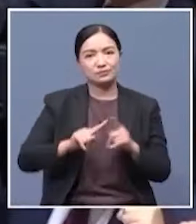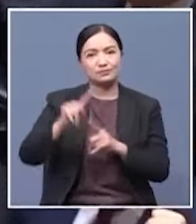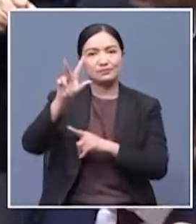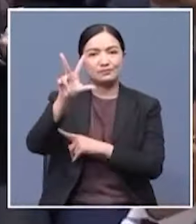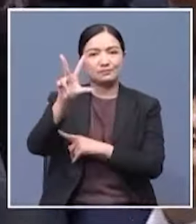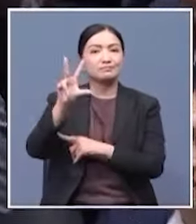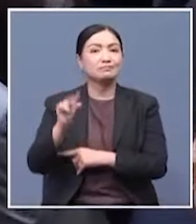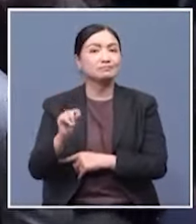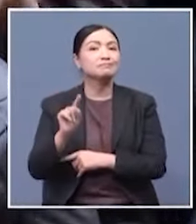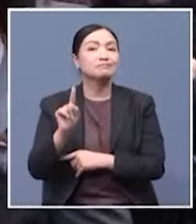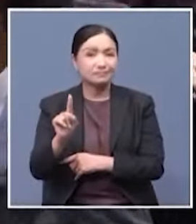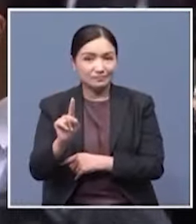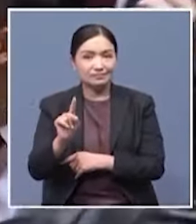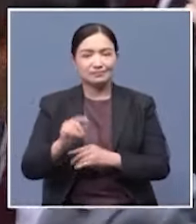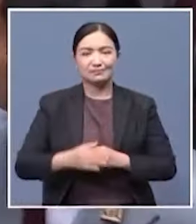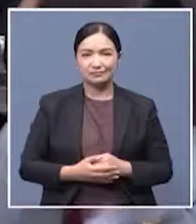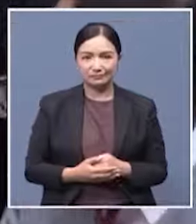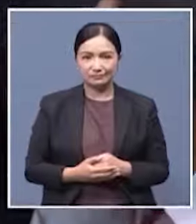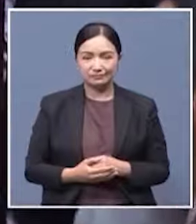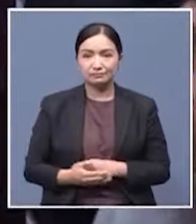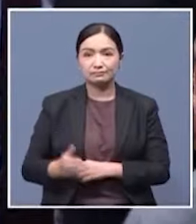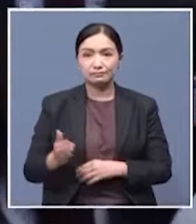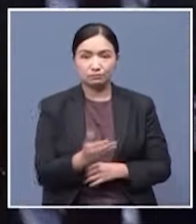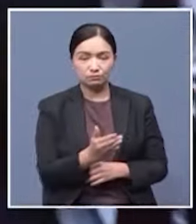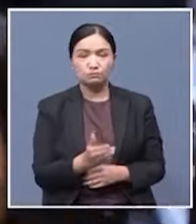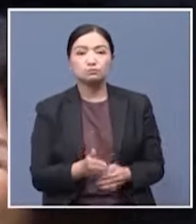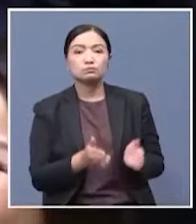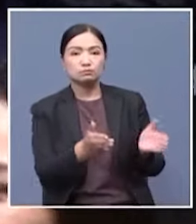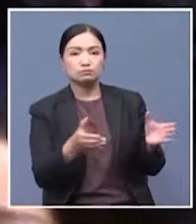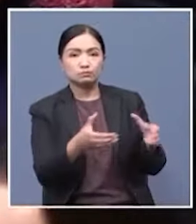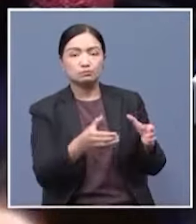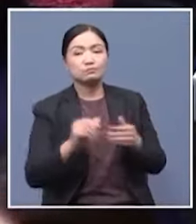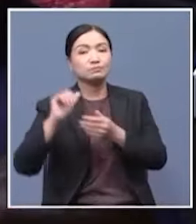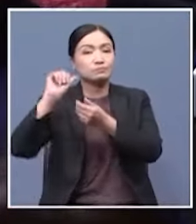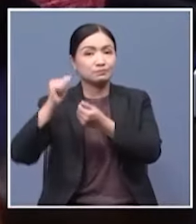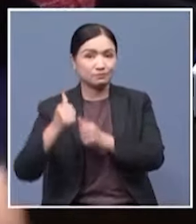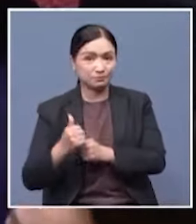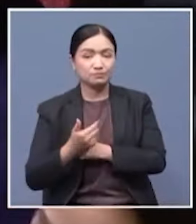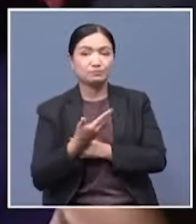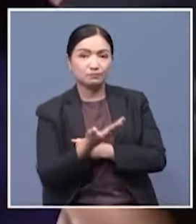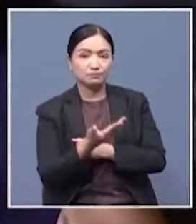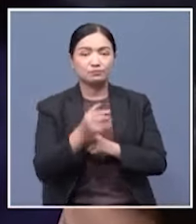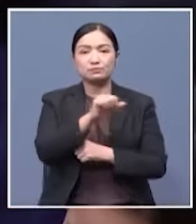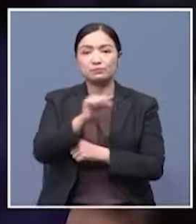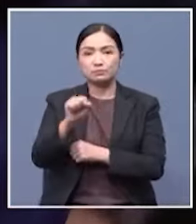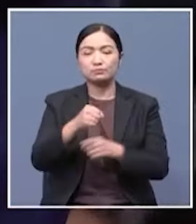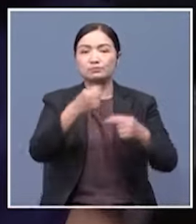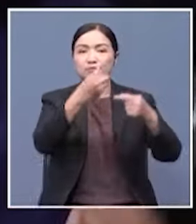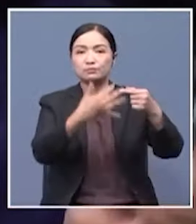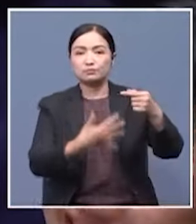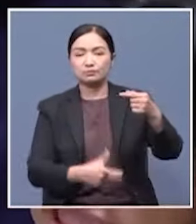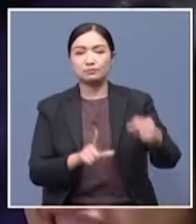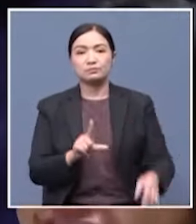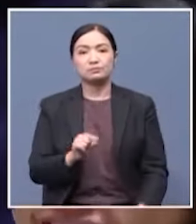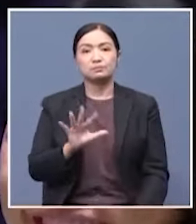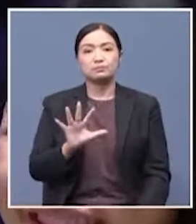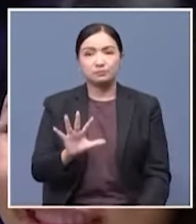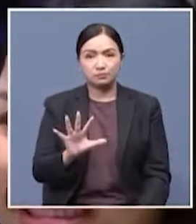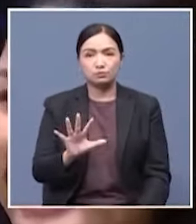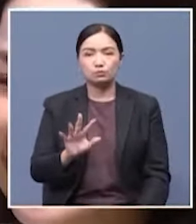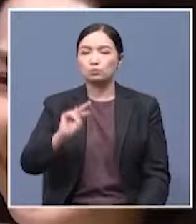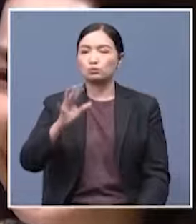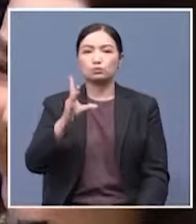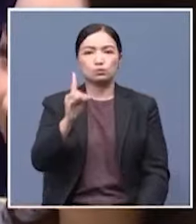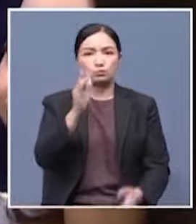ที่ 31ครับไปดูฟากประชาธิปัตย์กันบ้างอืประชาธิปัตย์สสทั้ง25คนเนี่ยนะครับปรากฏว่า